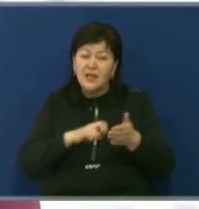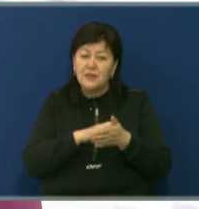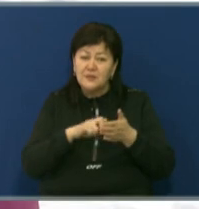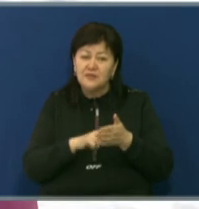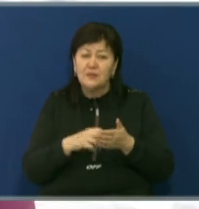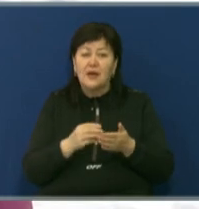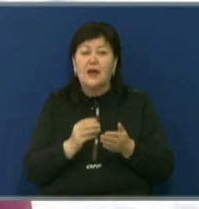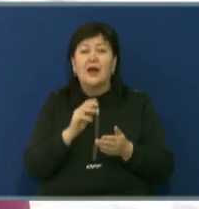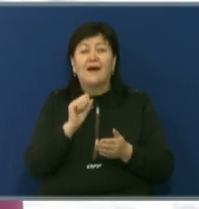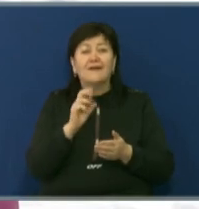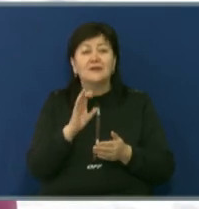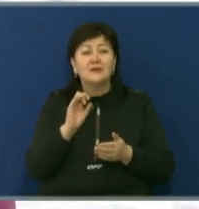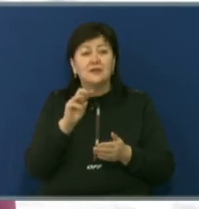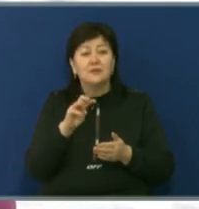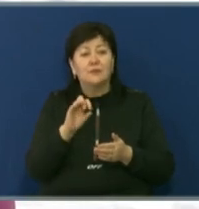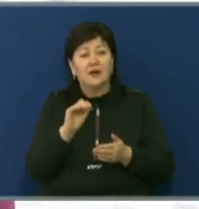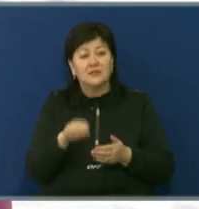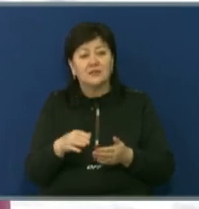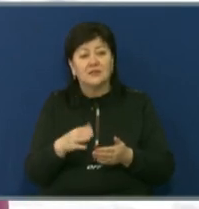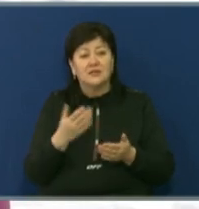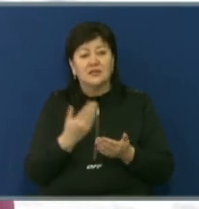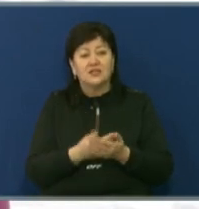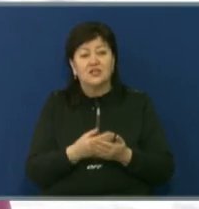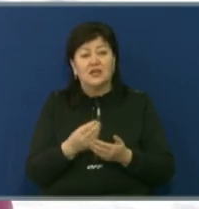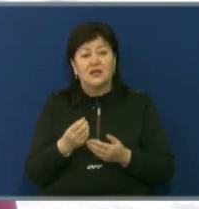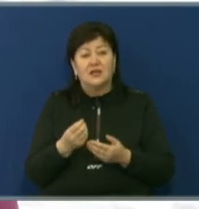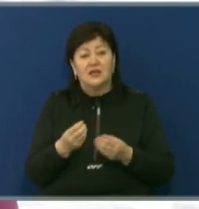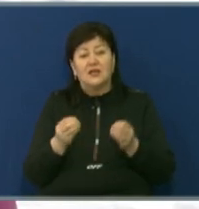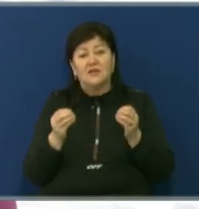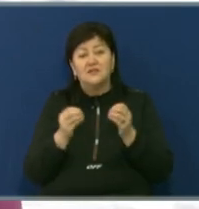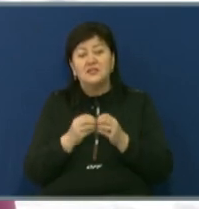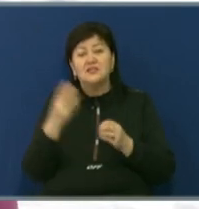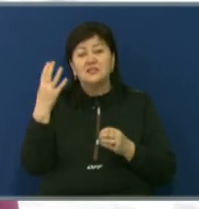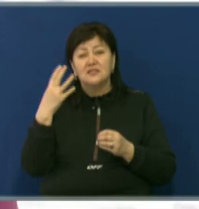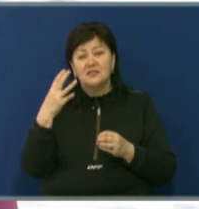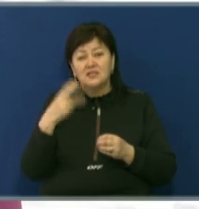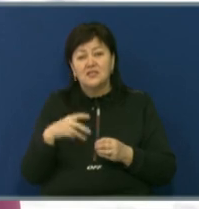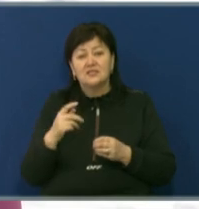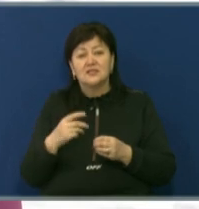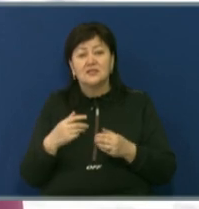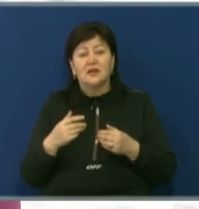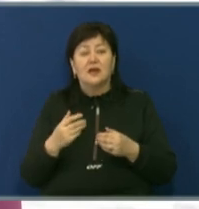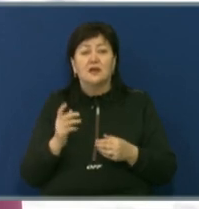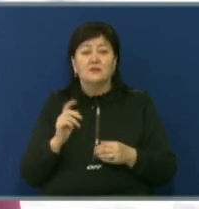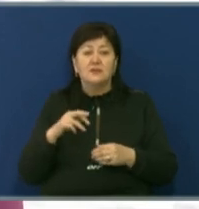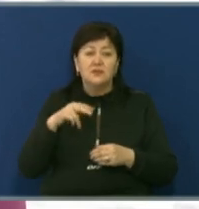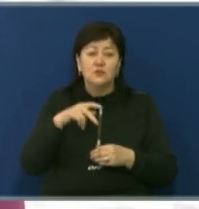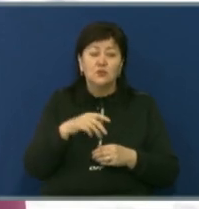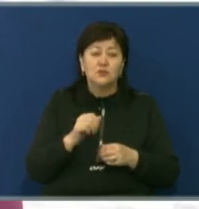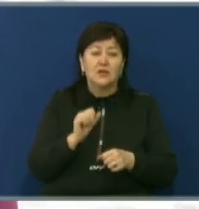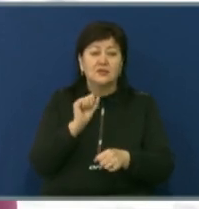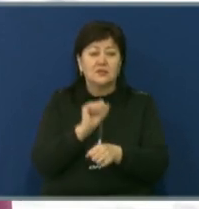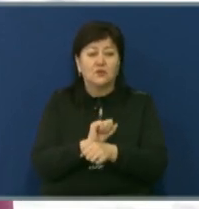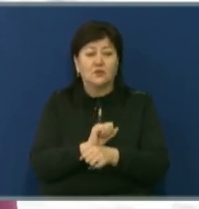жүрміз. Балаларымыз 12 жарымдағы сабаққа 10 жарымда шығады. Не қылған сұмдықна, 10 жарымда шығады да